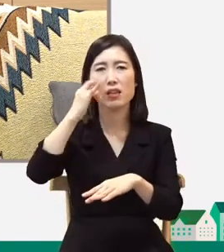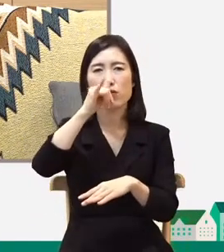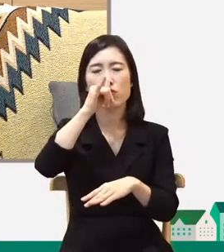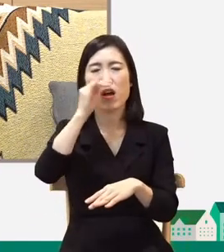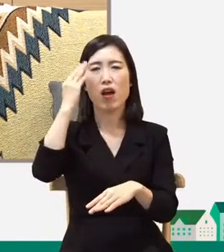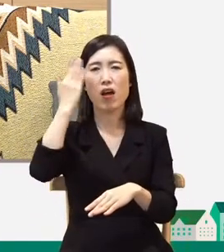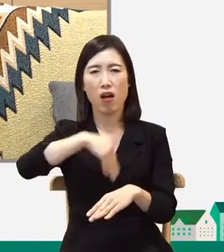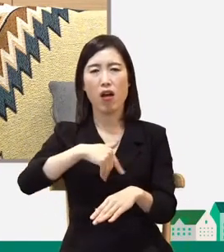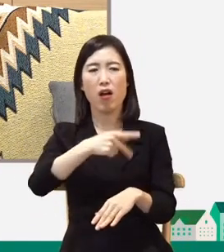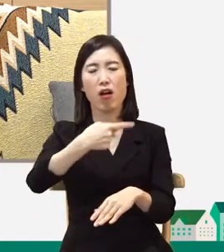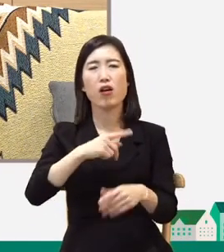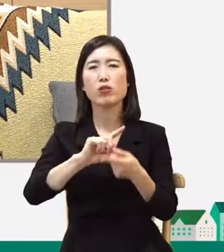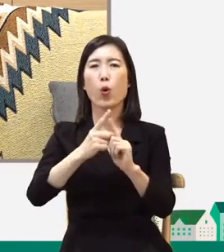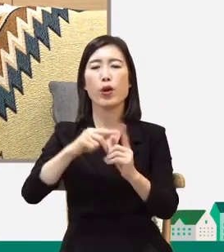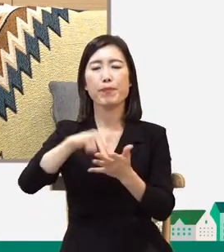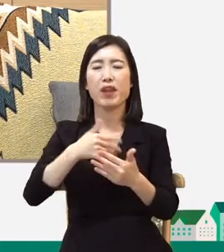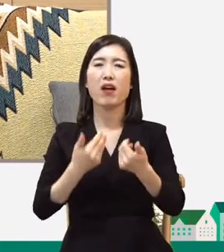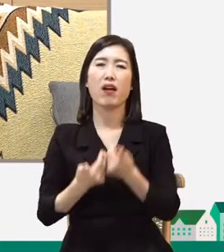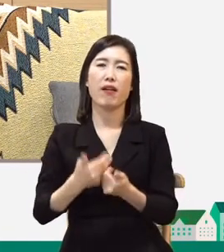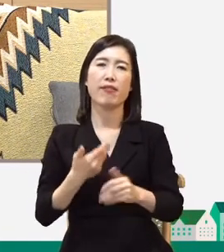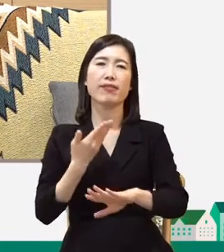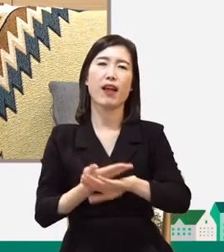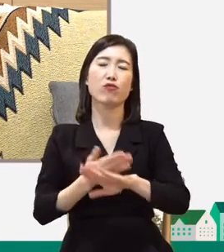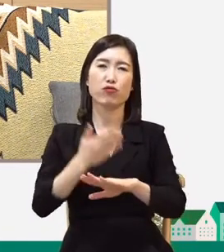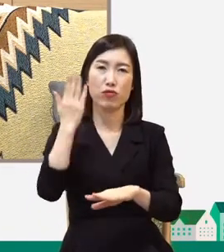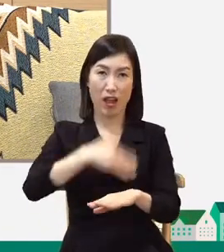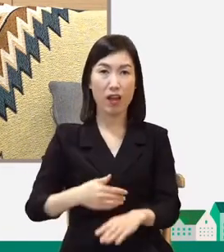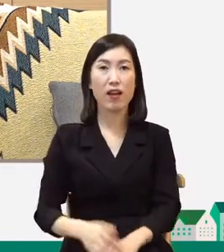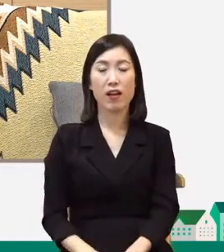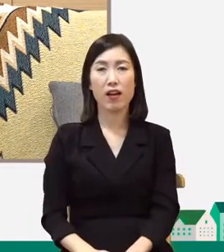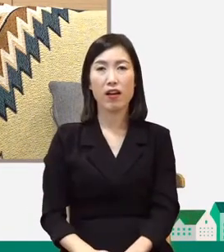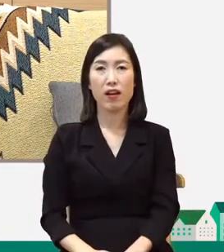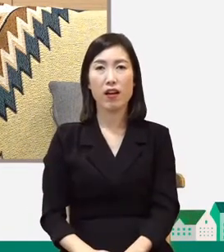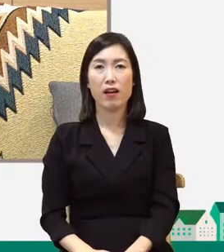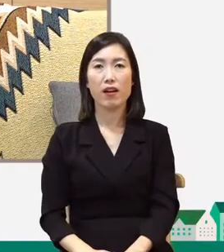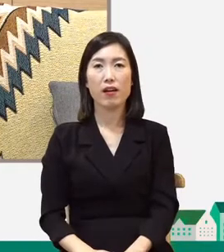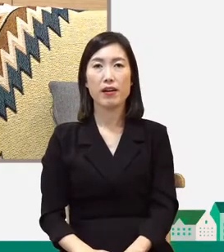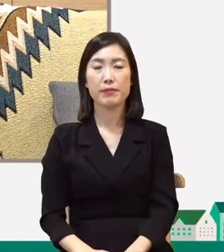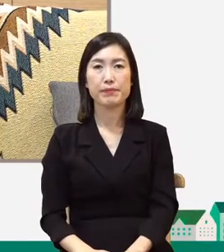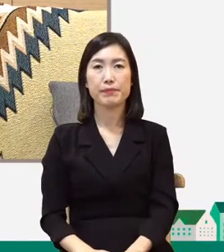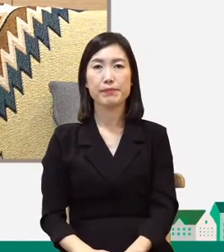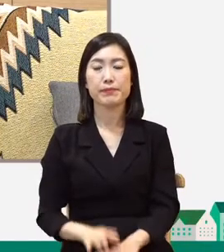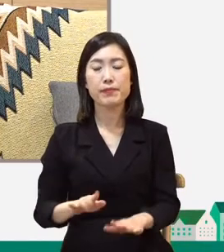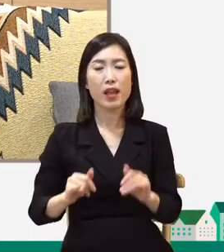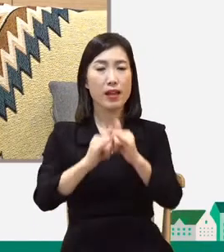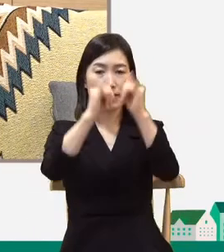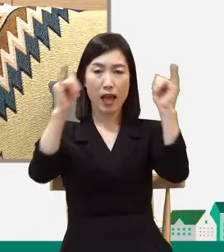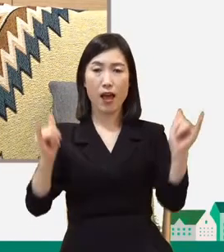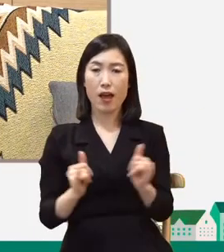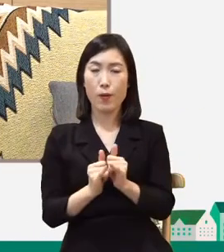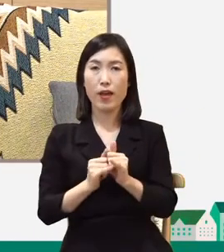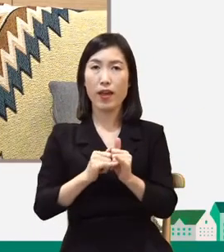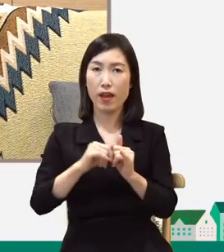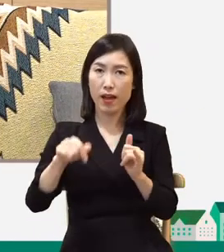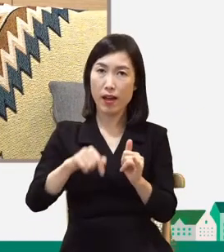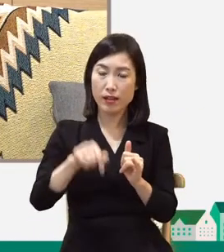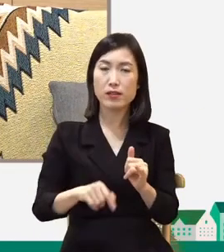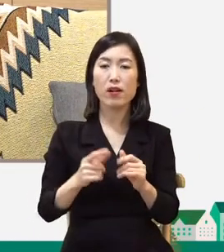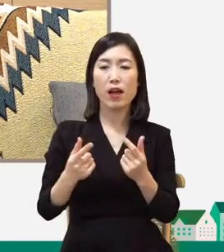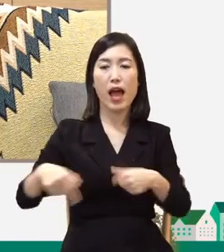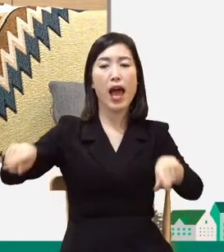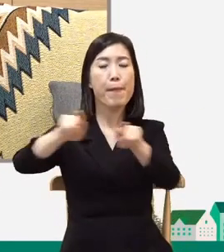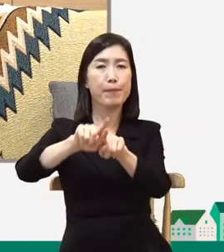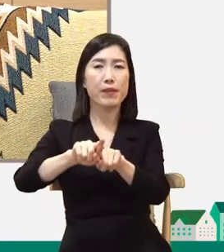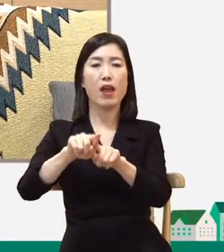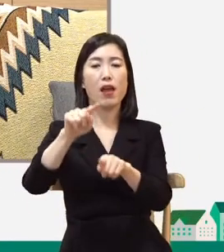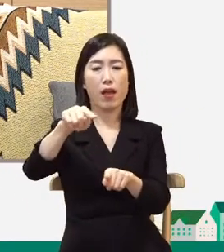들고 어떤 생각이 들었냐면 우리가 이 사회에 살아갈 때 누구나 다 이 사회에서 이제 내가 원하는